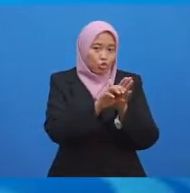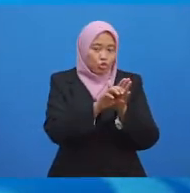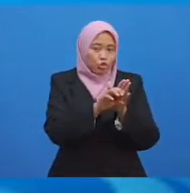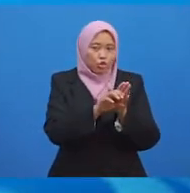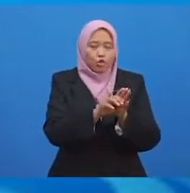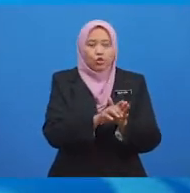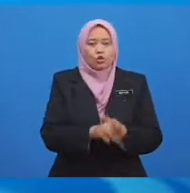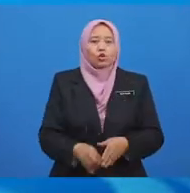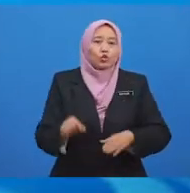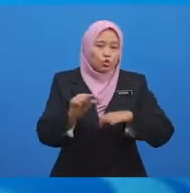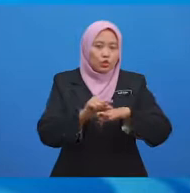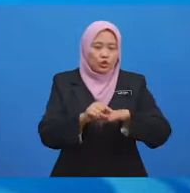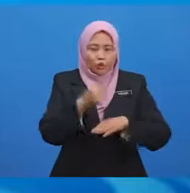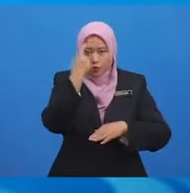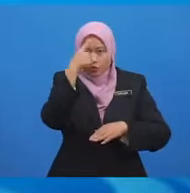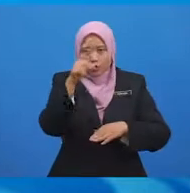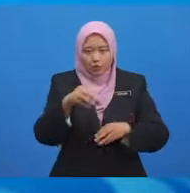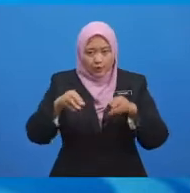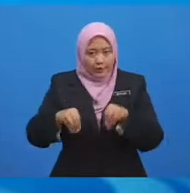untuk menanam pokok cili.